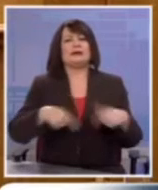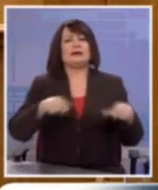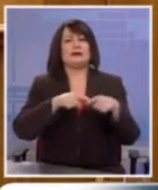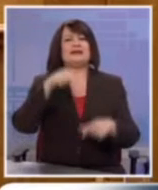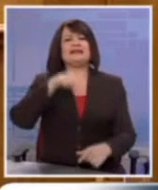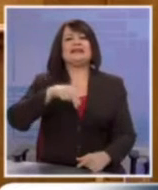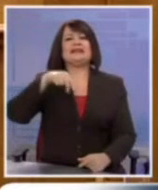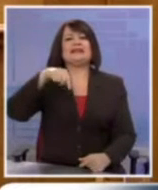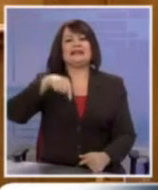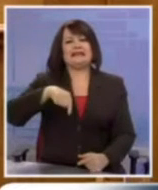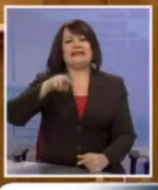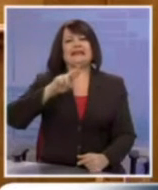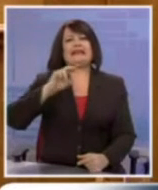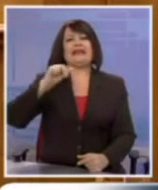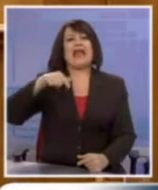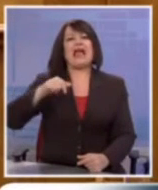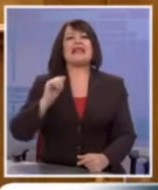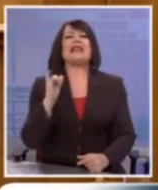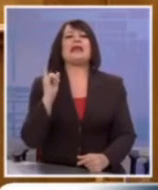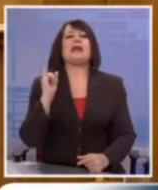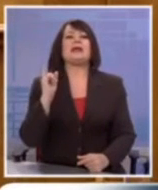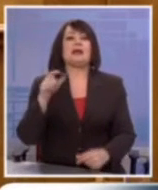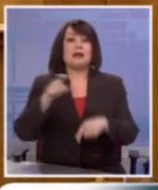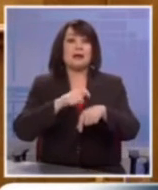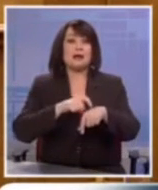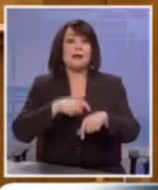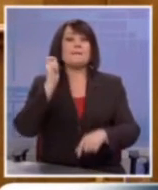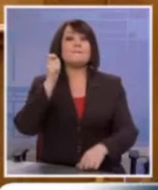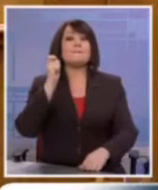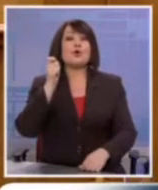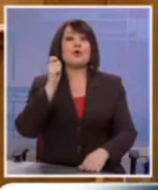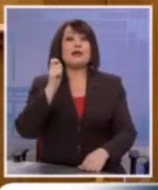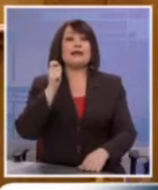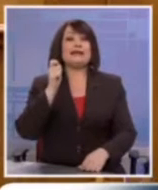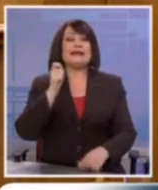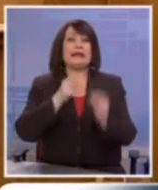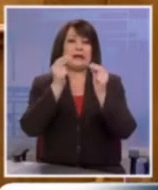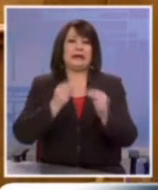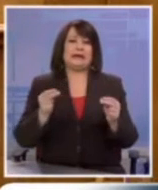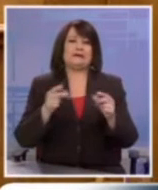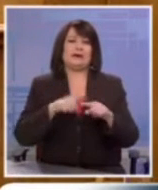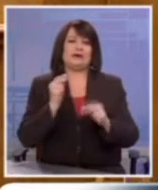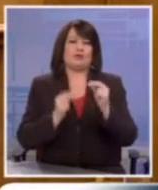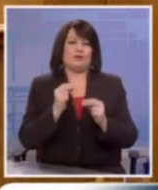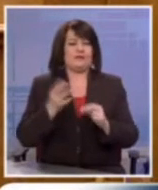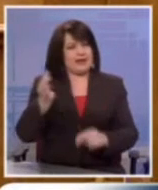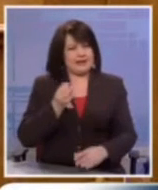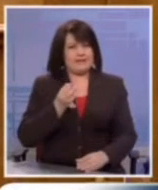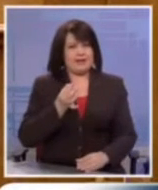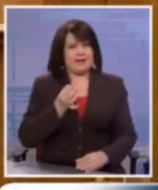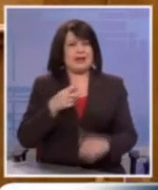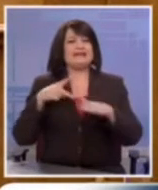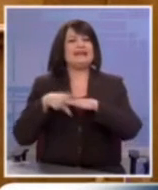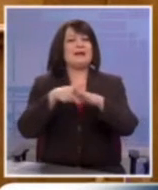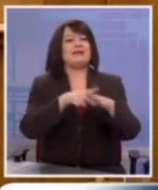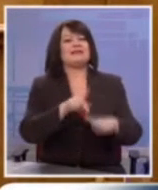Ντράγκη, να λέει ότι τώρα είναι η ώρα των πολιτικών για πολιτική λύση στο ελληνικό πρόβλημα και όχι των